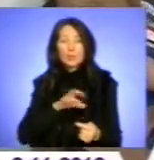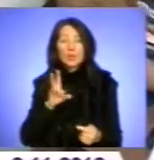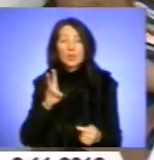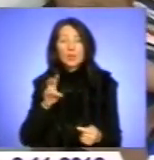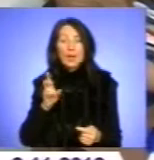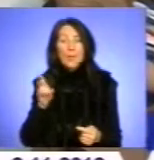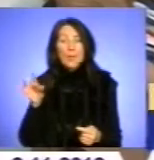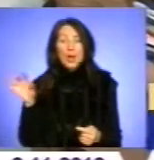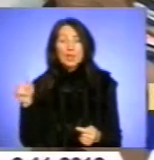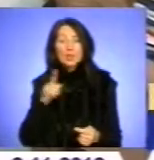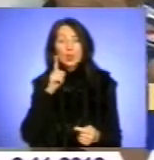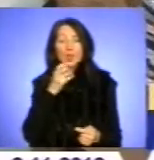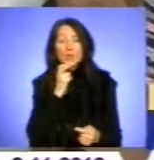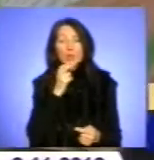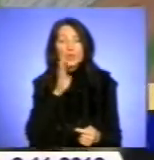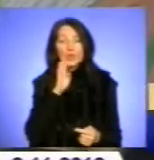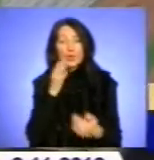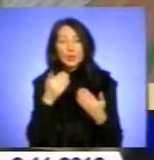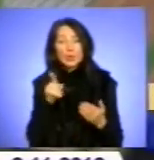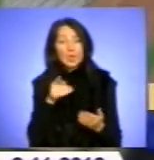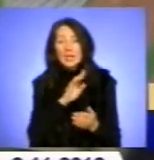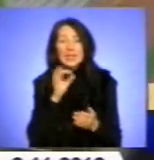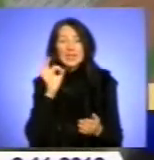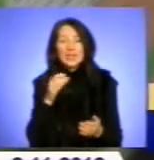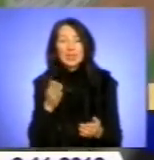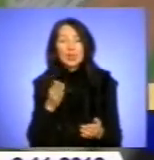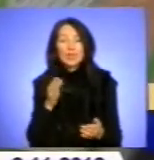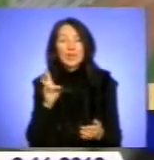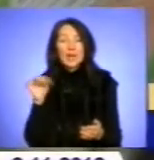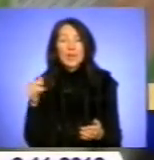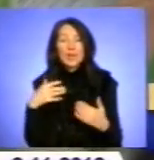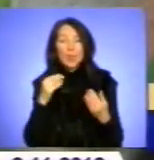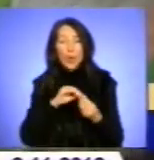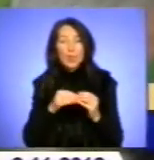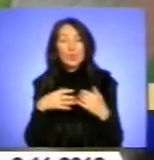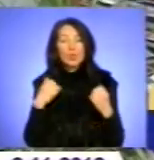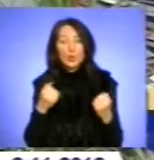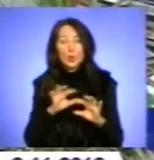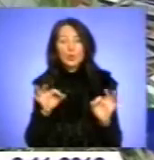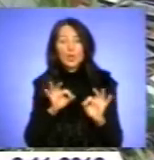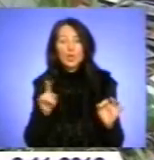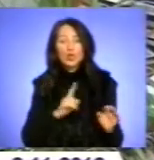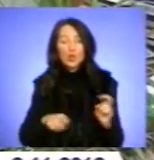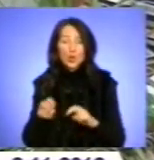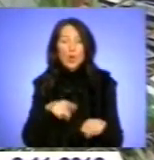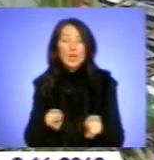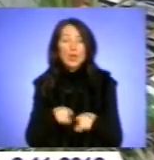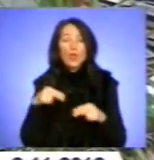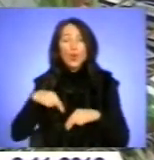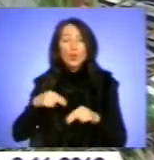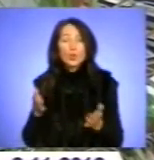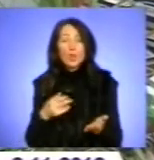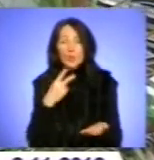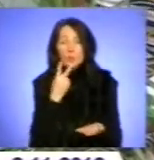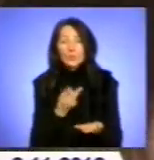молода, усміхнена дівчина. Спілкуючись з нею, не скаже, що у Наталі проблеми зі здоров'ям. Розповідає, що шукала таку роботу, де б зважали,